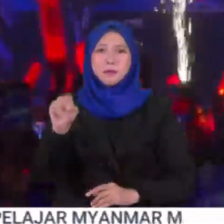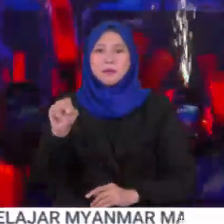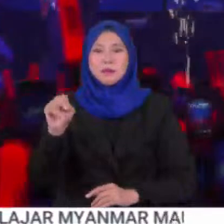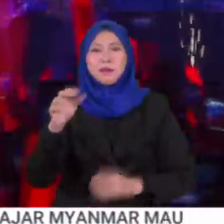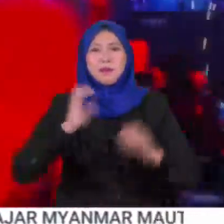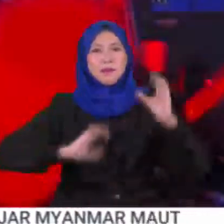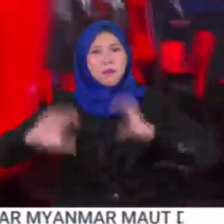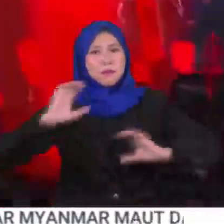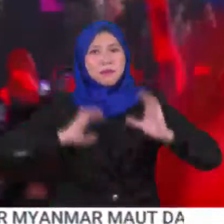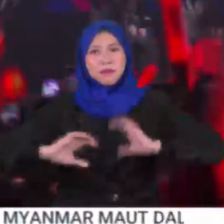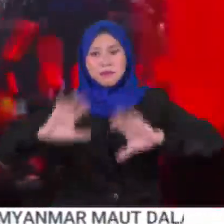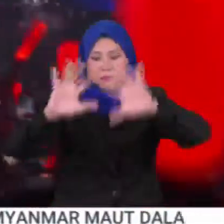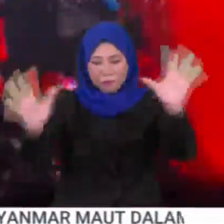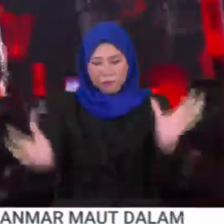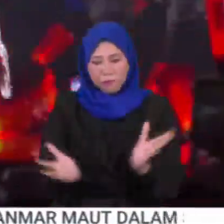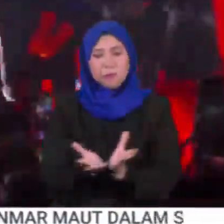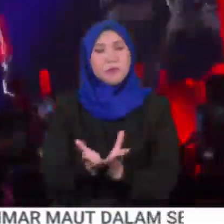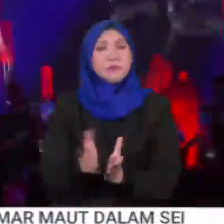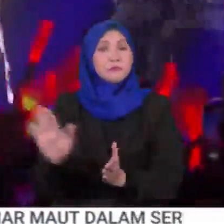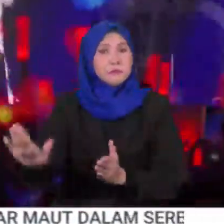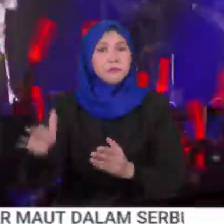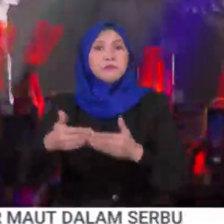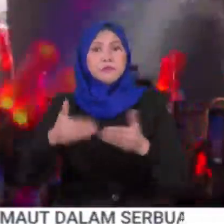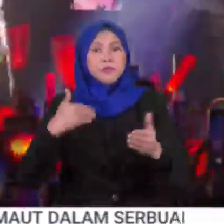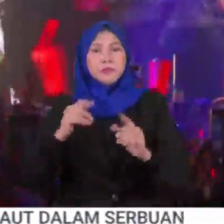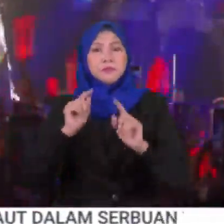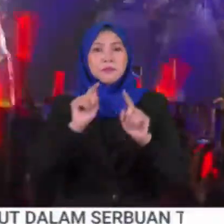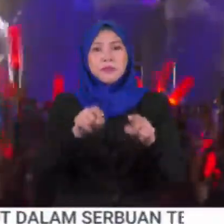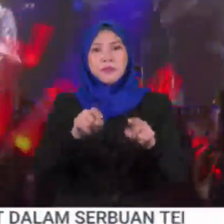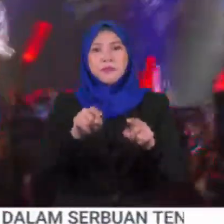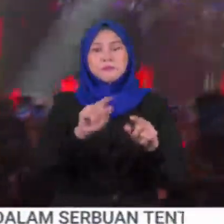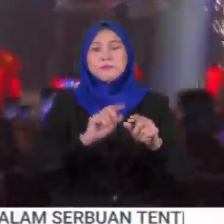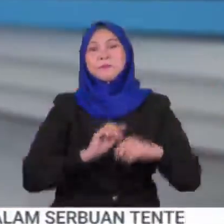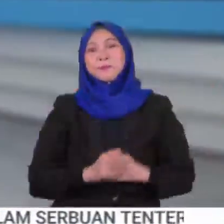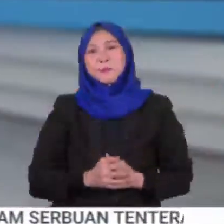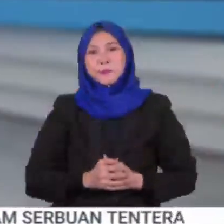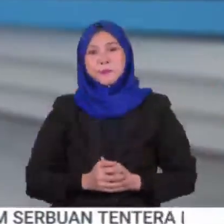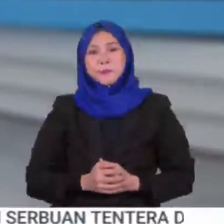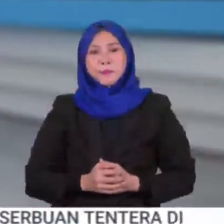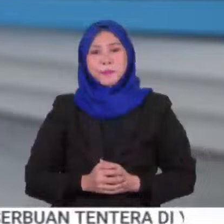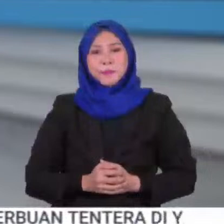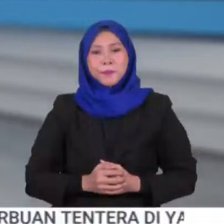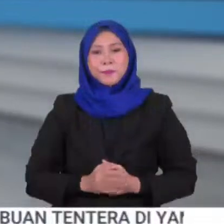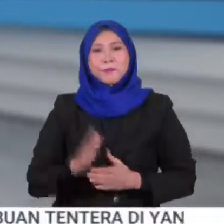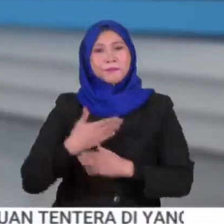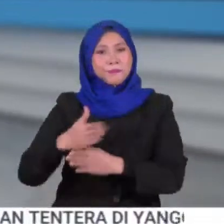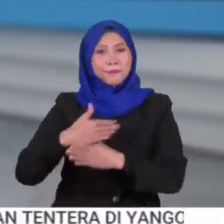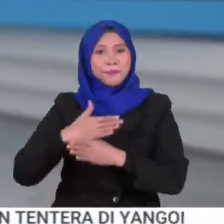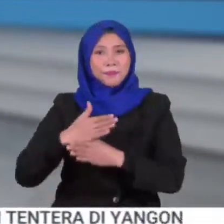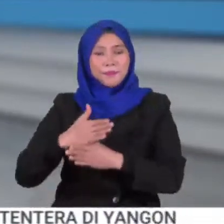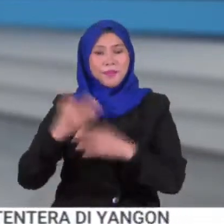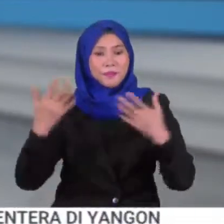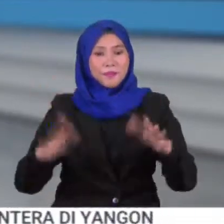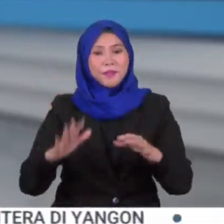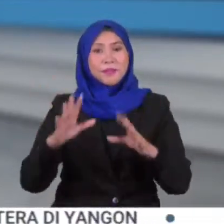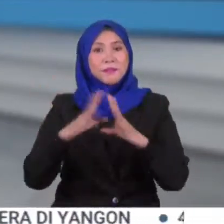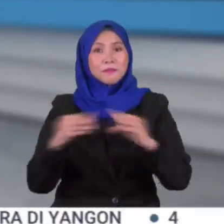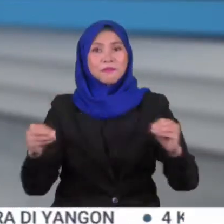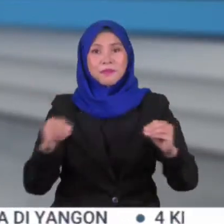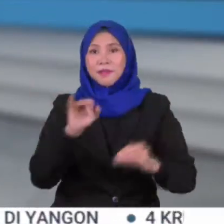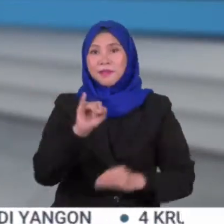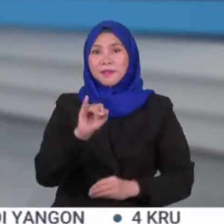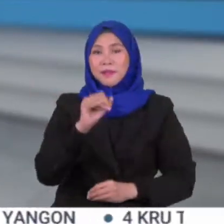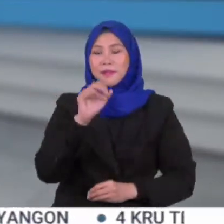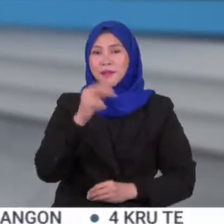global pertama mereka sejak berpindah ke 143 Entertainment. Baiklah, perkongsian itu mengakhiri #klik malam